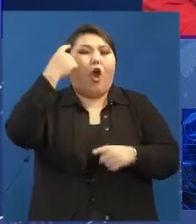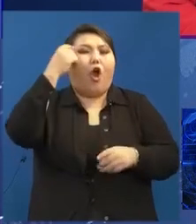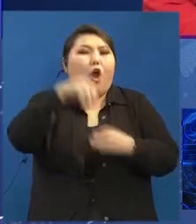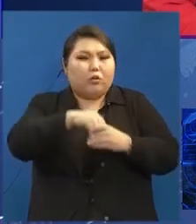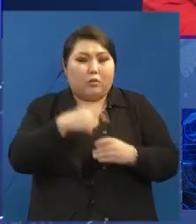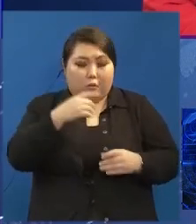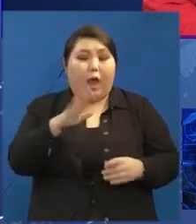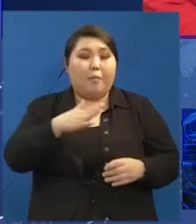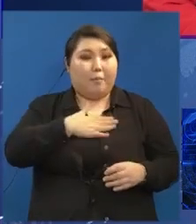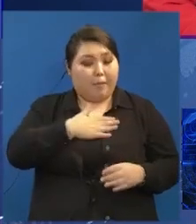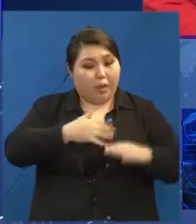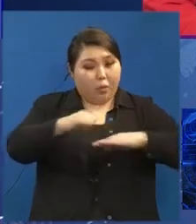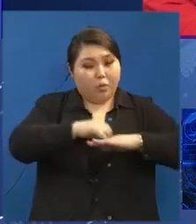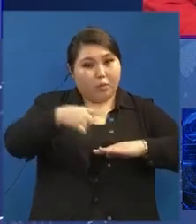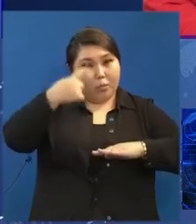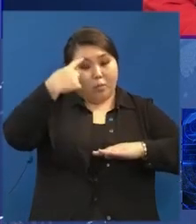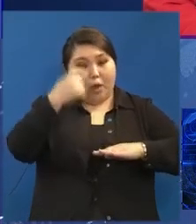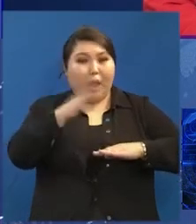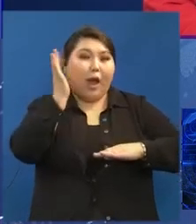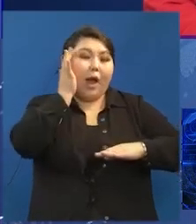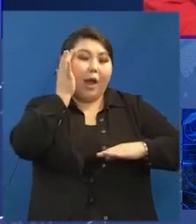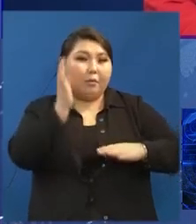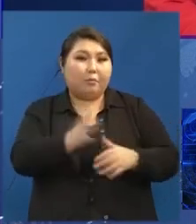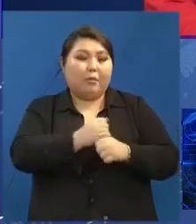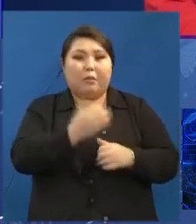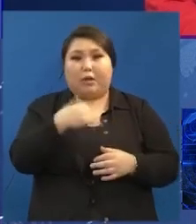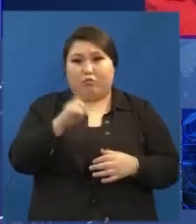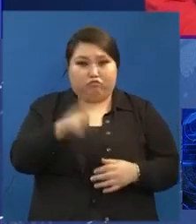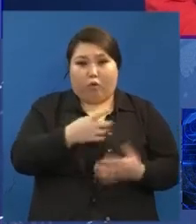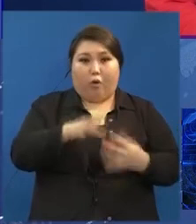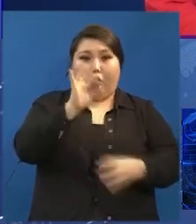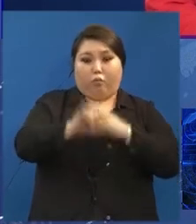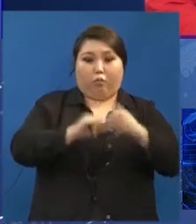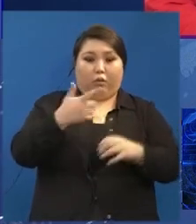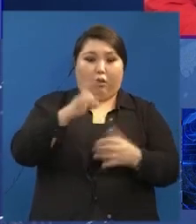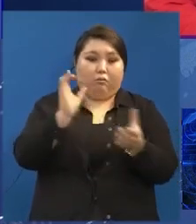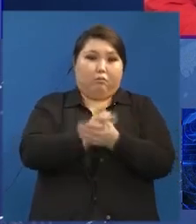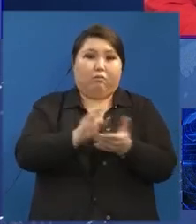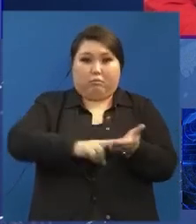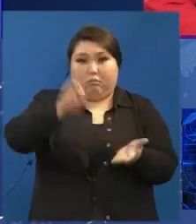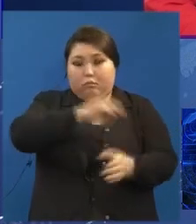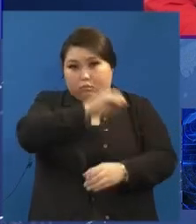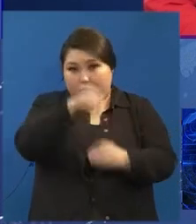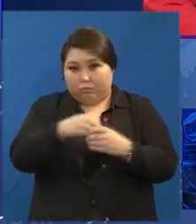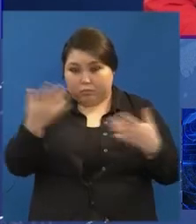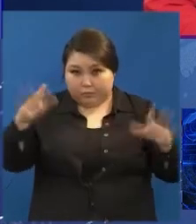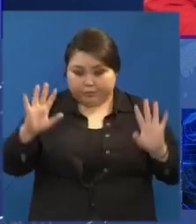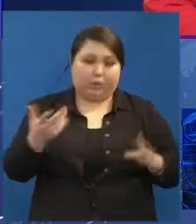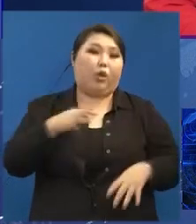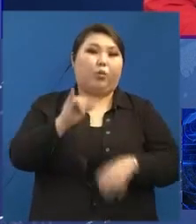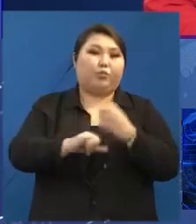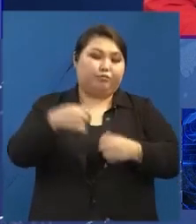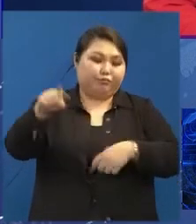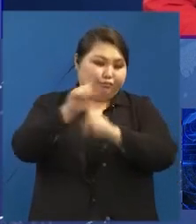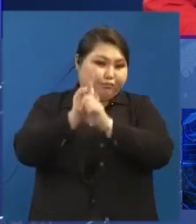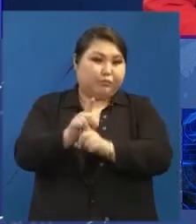хэлгээд. Тэгэхээр манай улсын монголчлсан арга барил гэж байх ёсгүй. Нэгэнтээ олон улсын гэрээ конвенцэд нэгдсэн бол яг олон улсынхаа